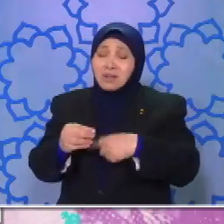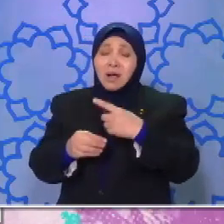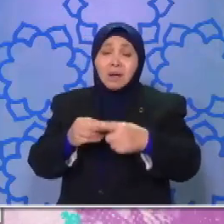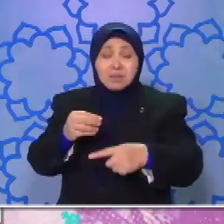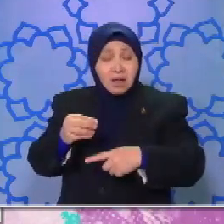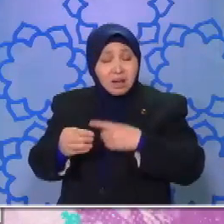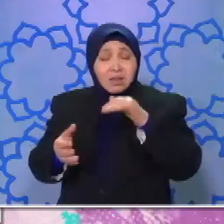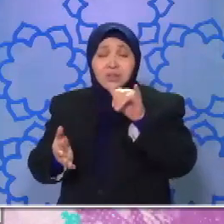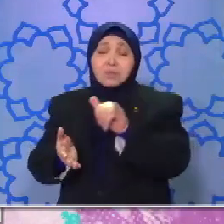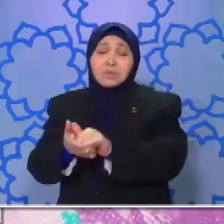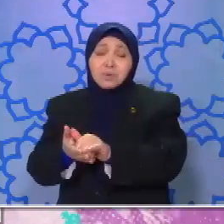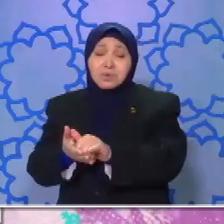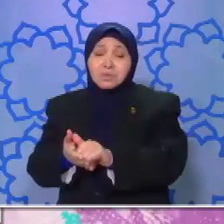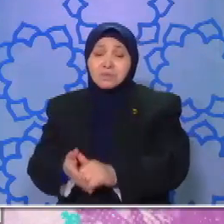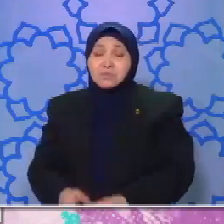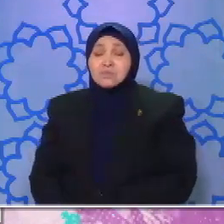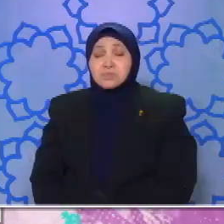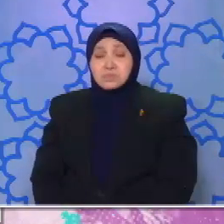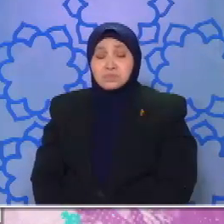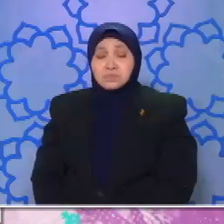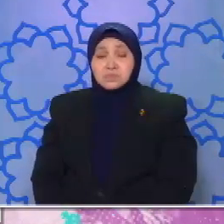ينقض فأقامه